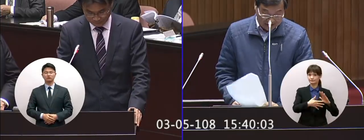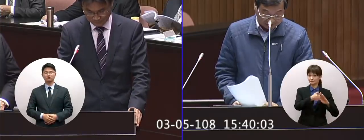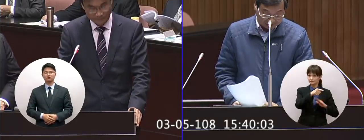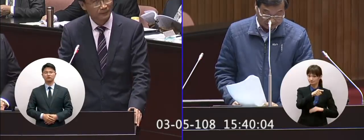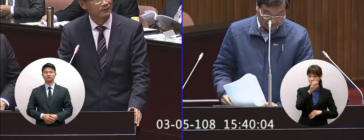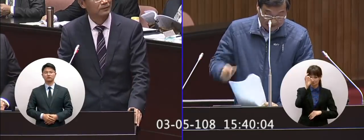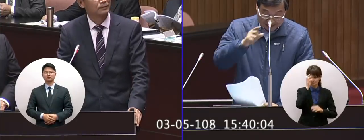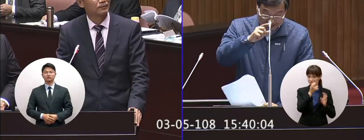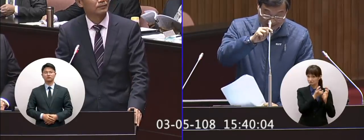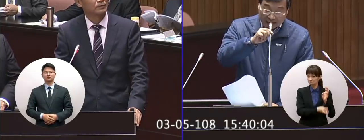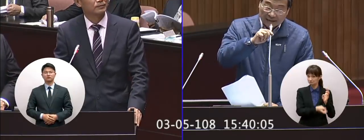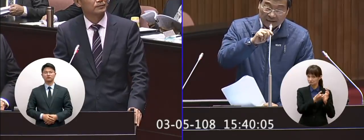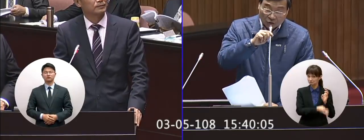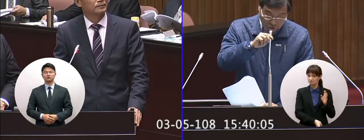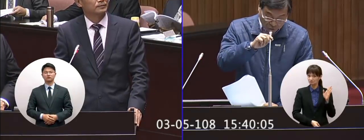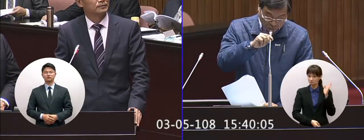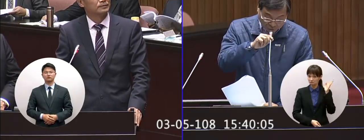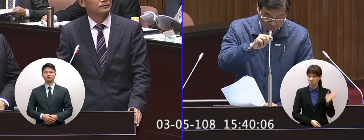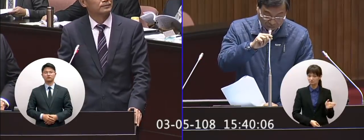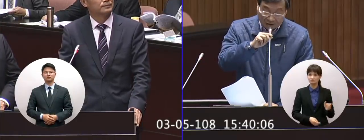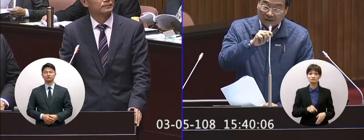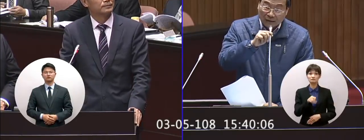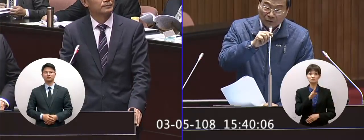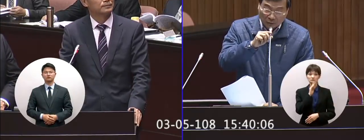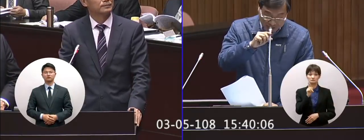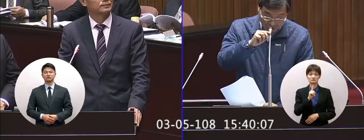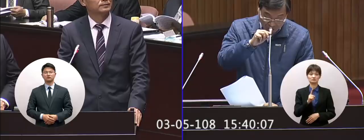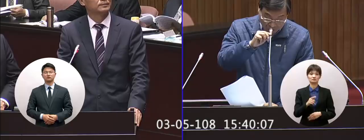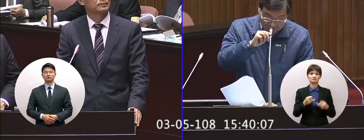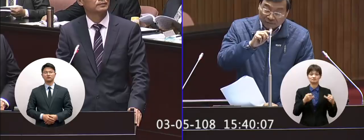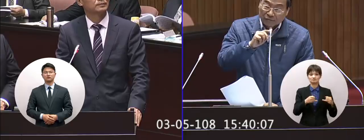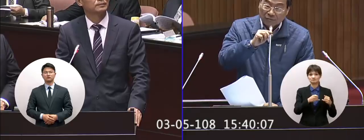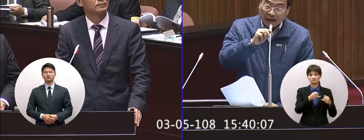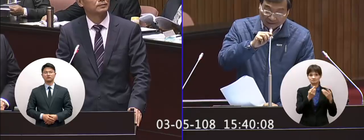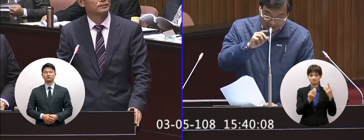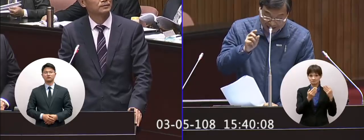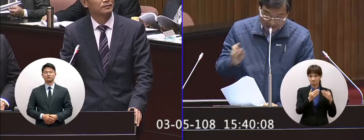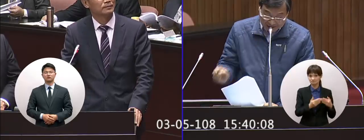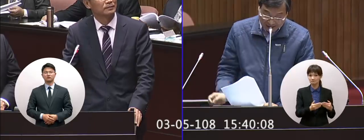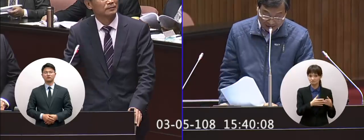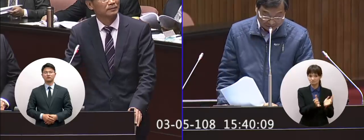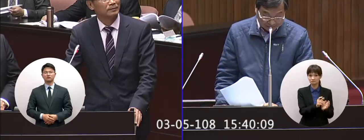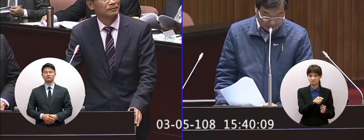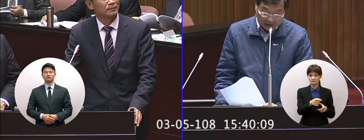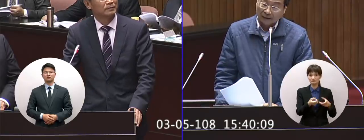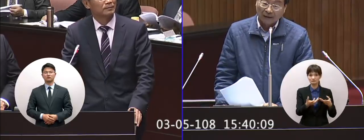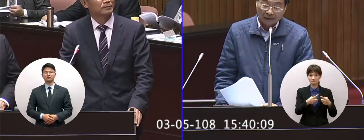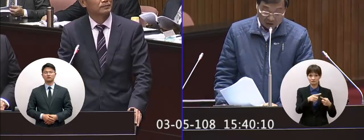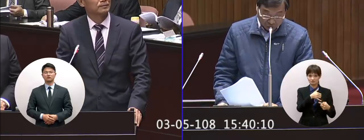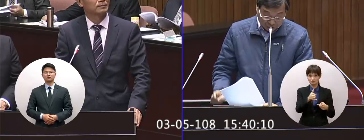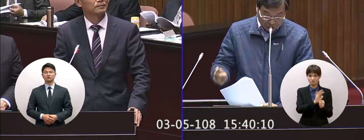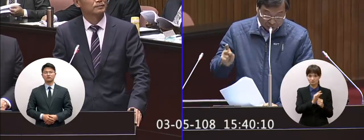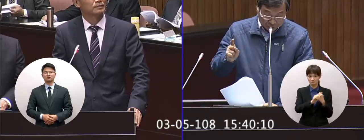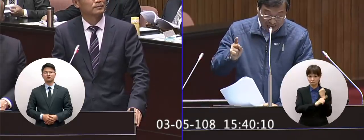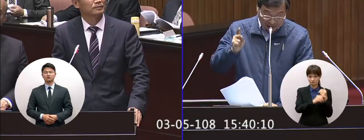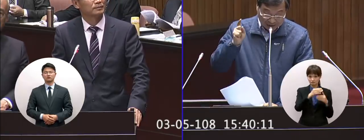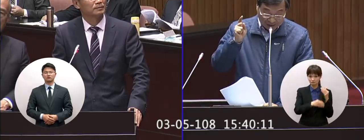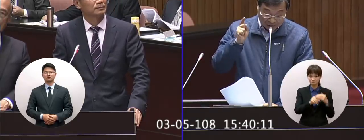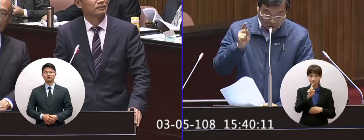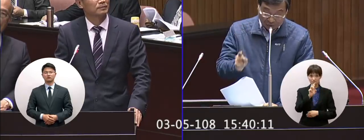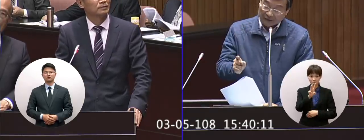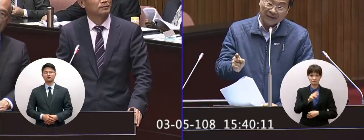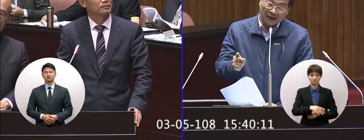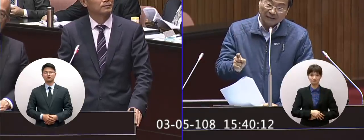仔细看，这个是全序部针对公务员服务法第13条第二项，全序部